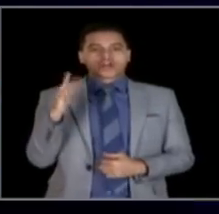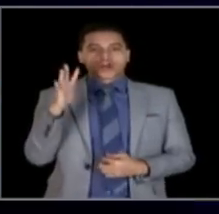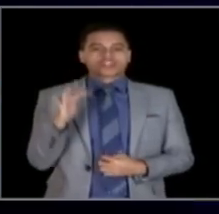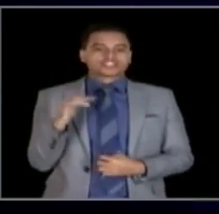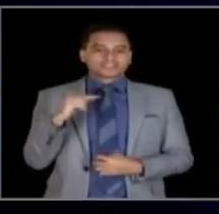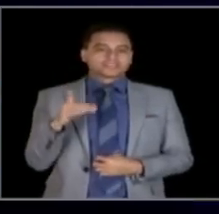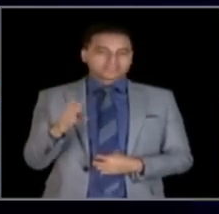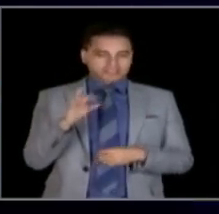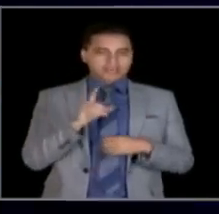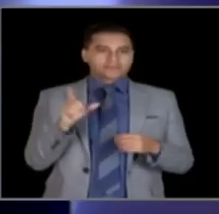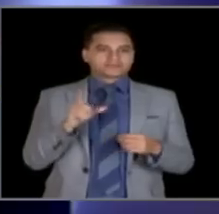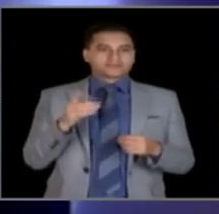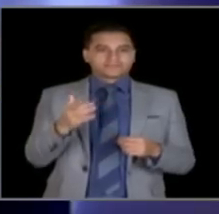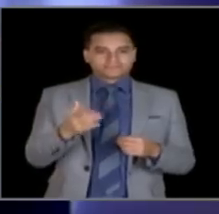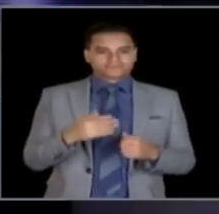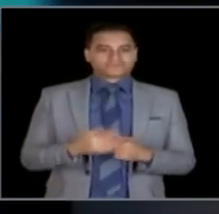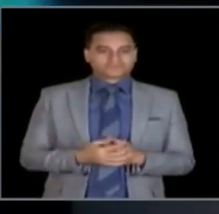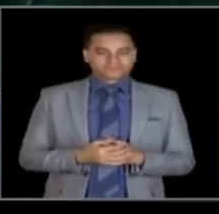رشيد إجابة صحيحة.